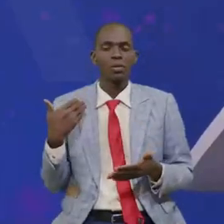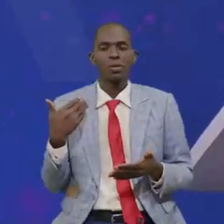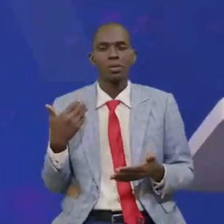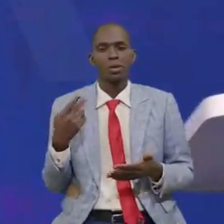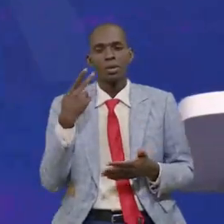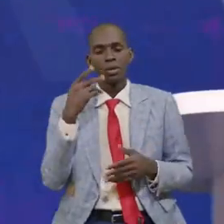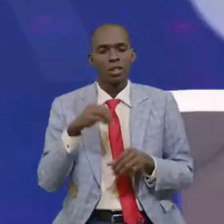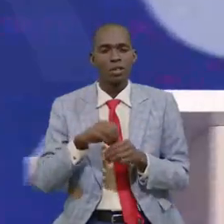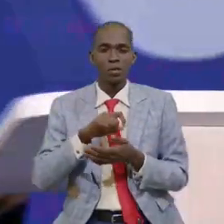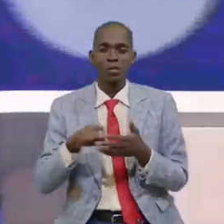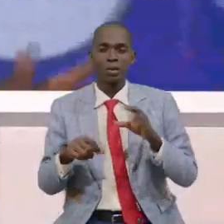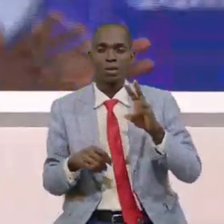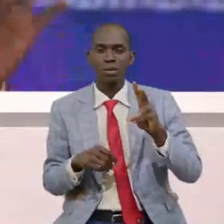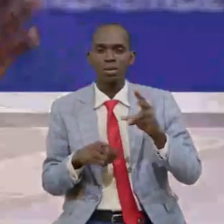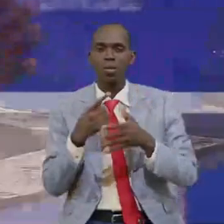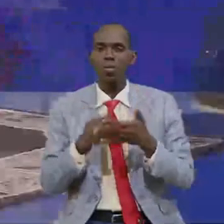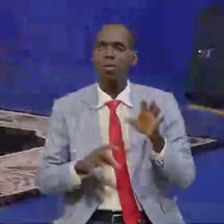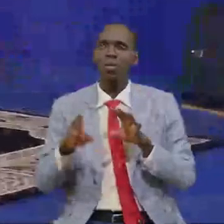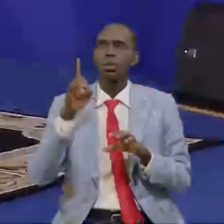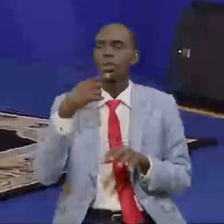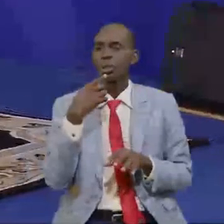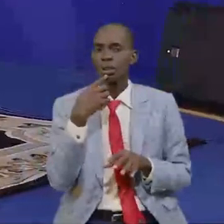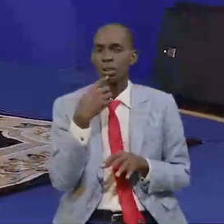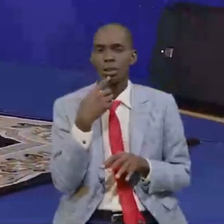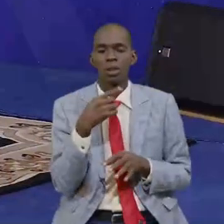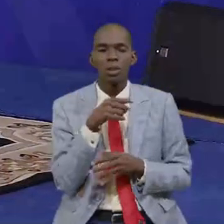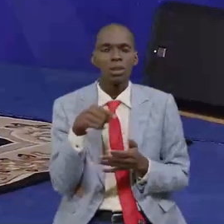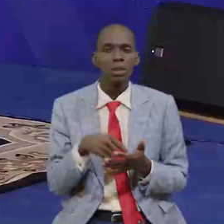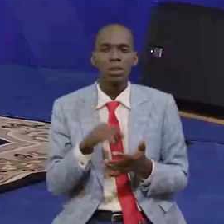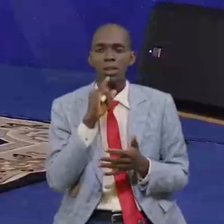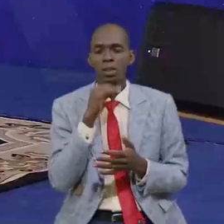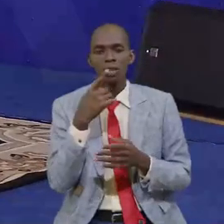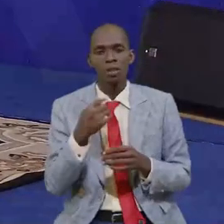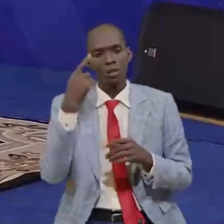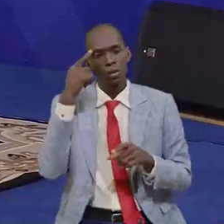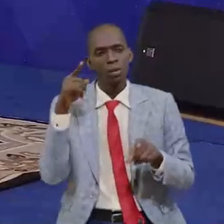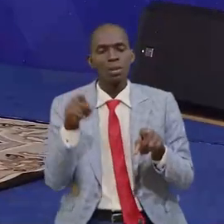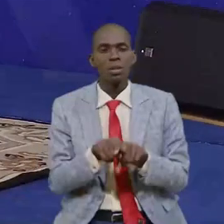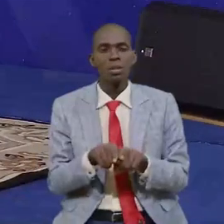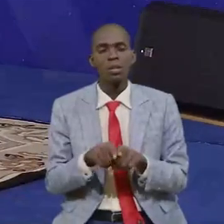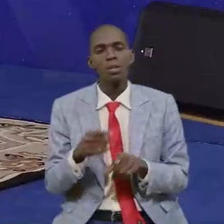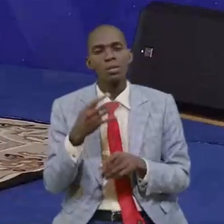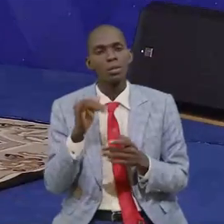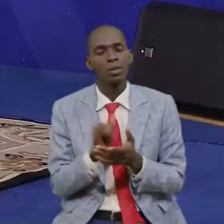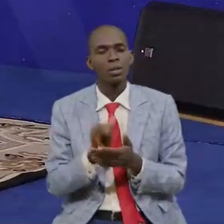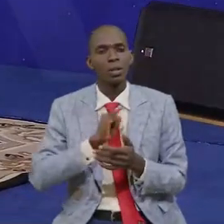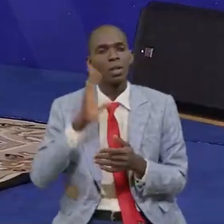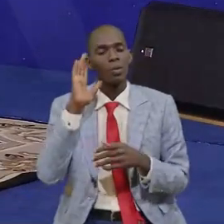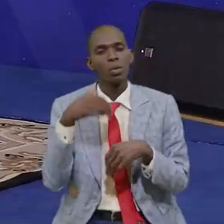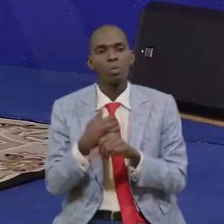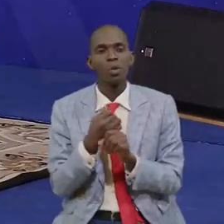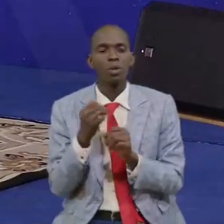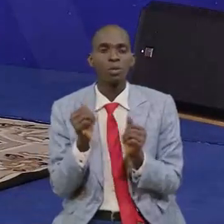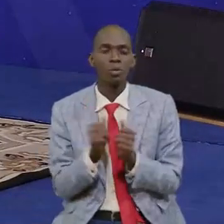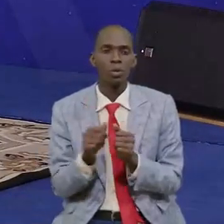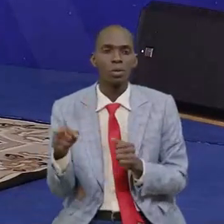verset 16, qu'est-ce qu'il a dit? Voici l'alliance que je ferai avec eux. Après ces jours-là,